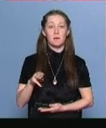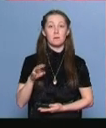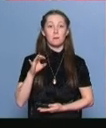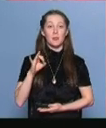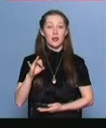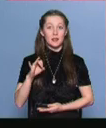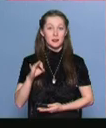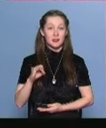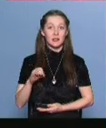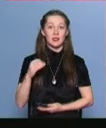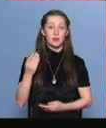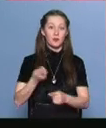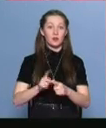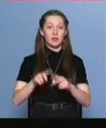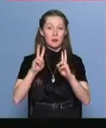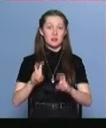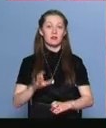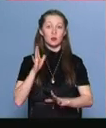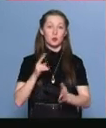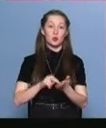и анаплазмоз, то эта стоимость будет около